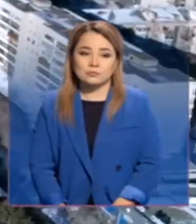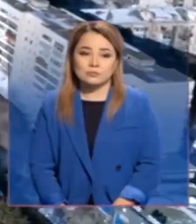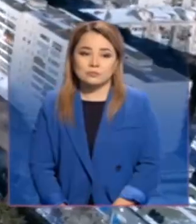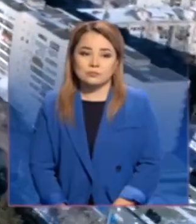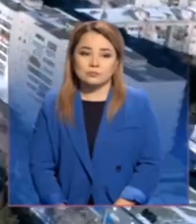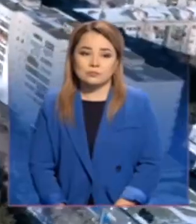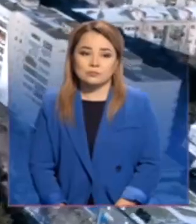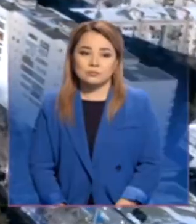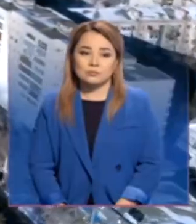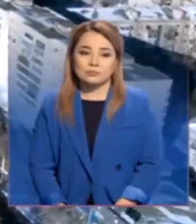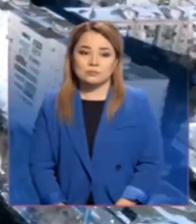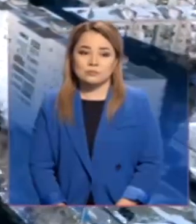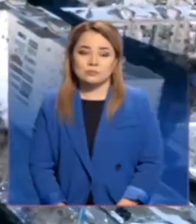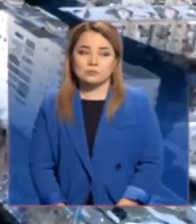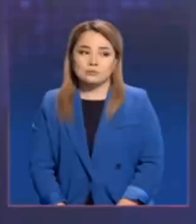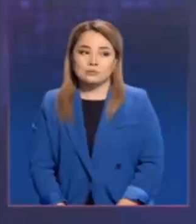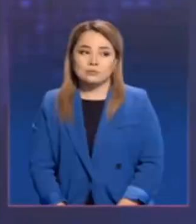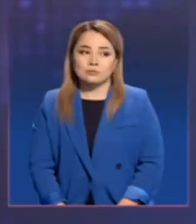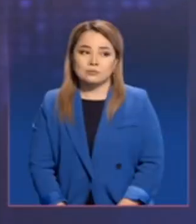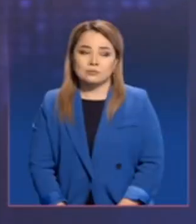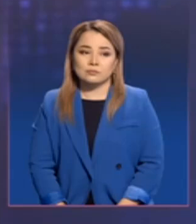көмегімен апта.